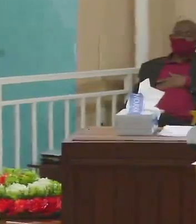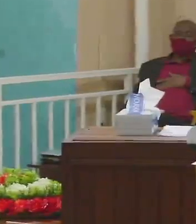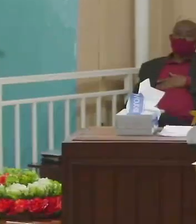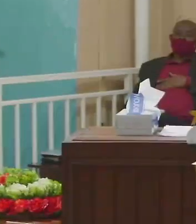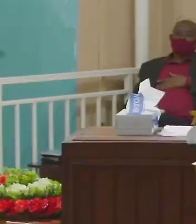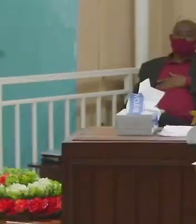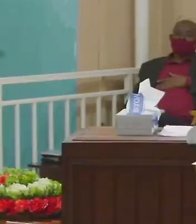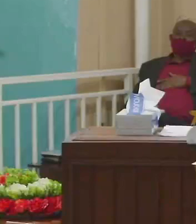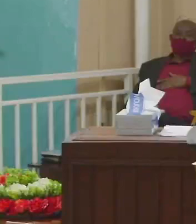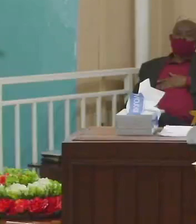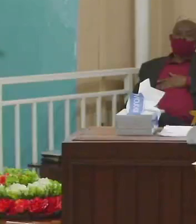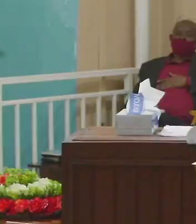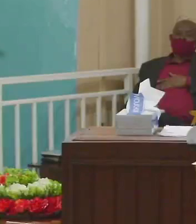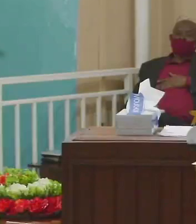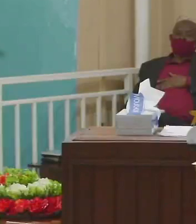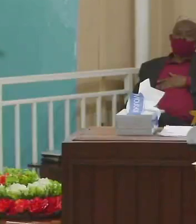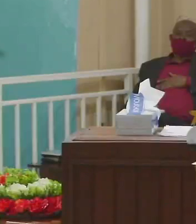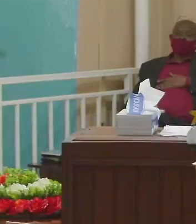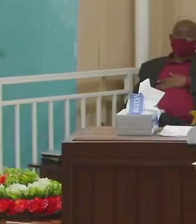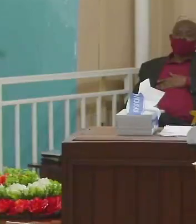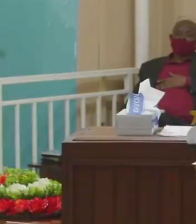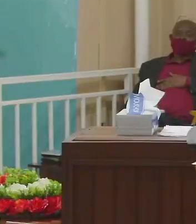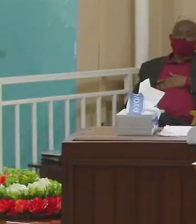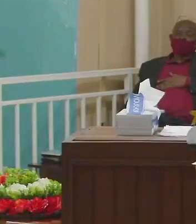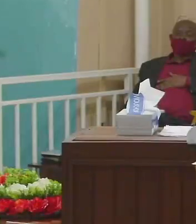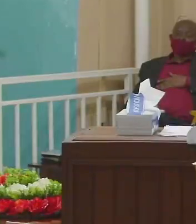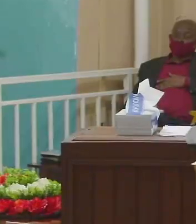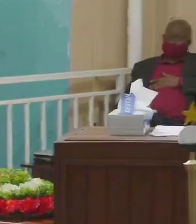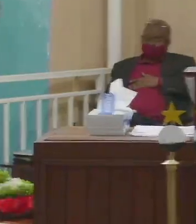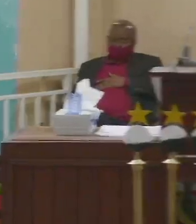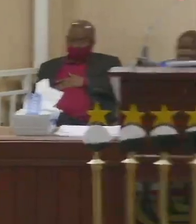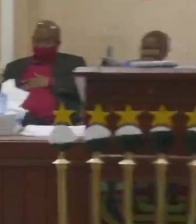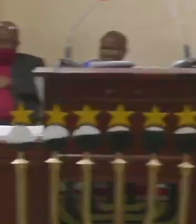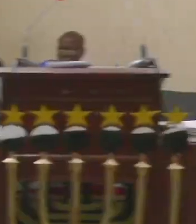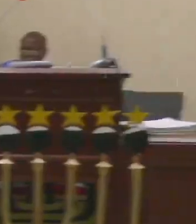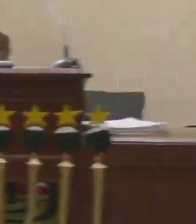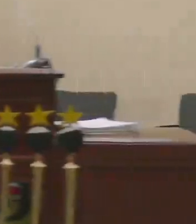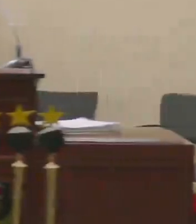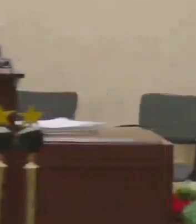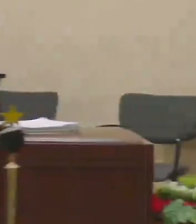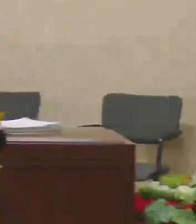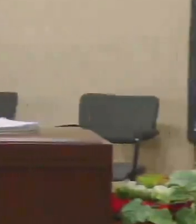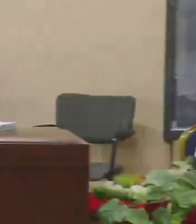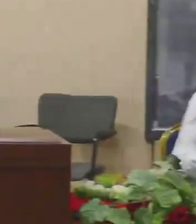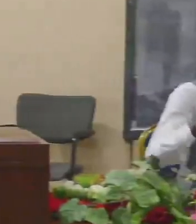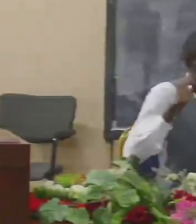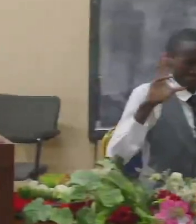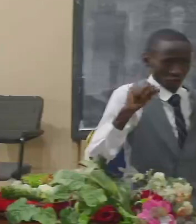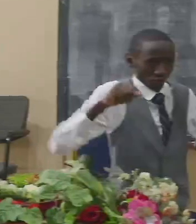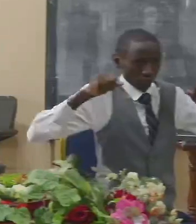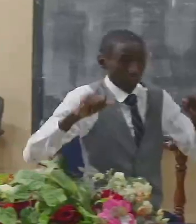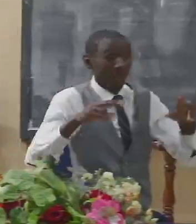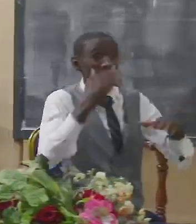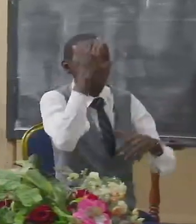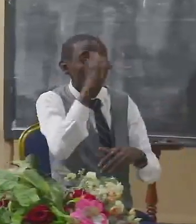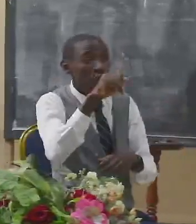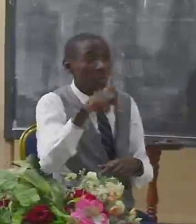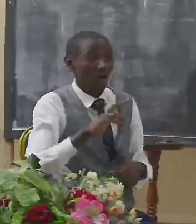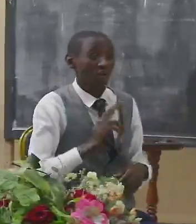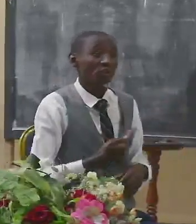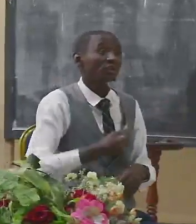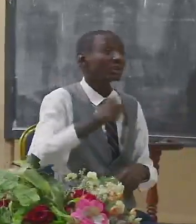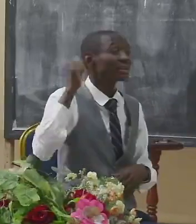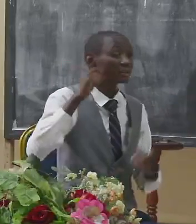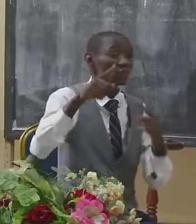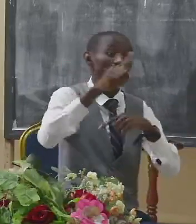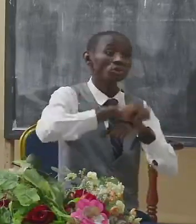iko anakuambia ndugu usifanye hivi. Kulingana na neno. Non, je veux pas. Je utasema sitaki. Mais pourquoi nous résistons? Asa juu